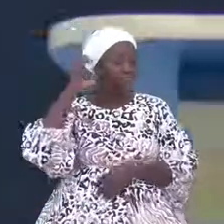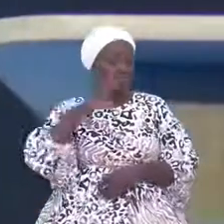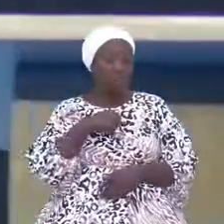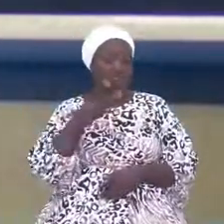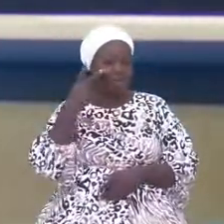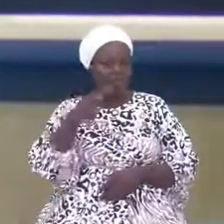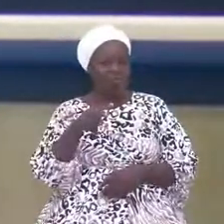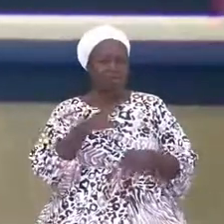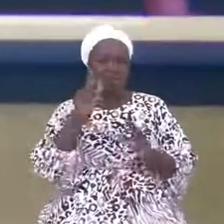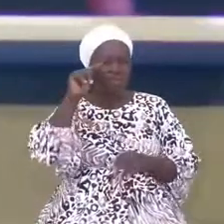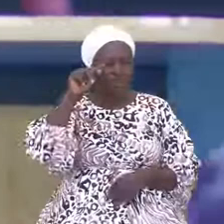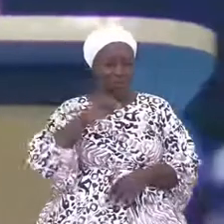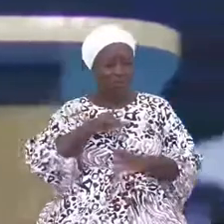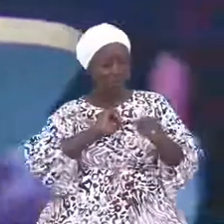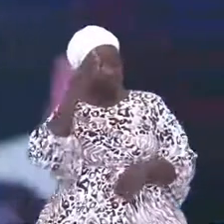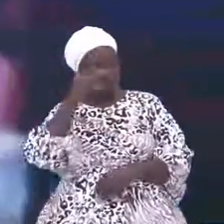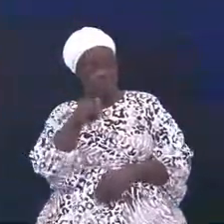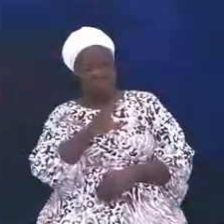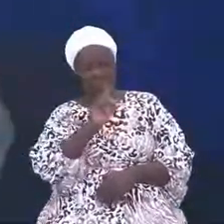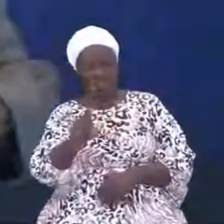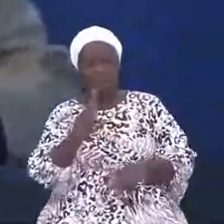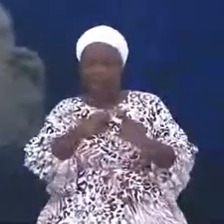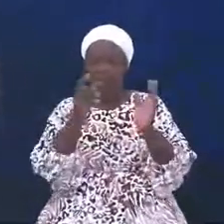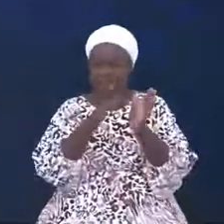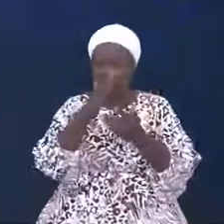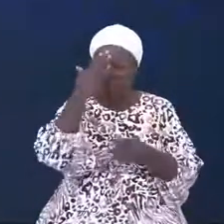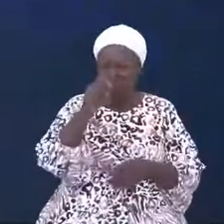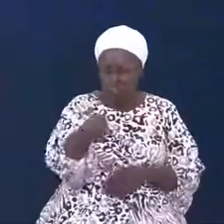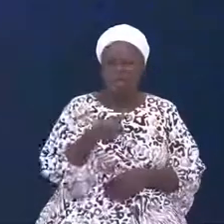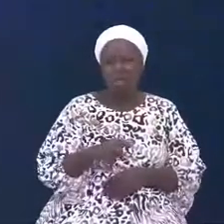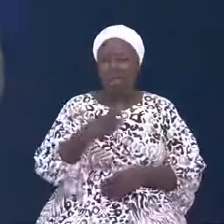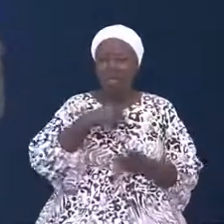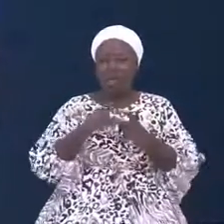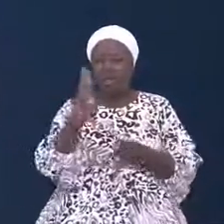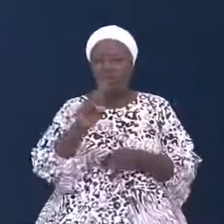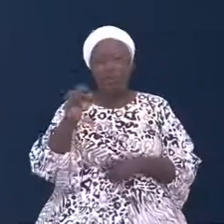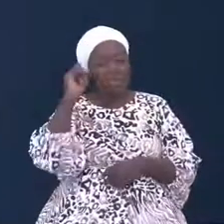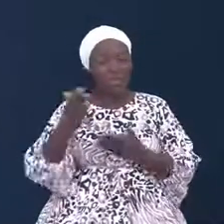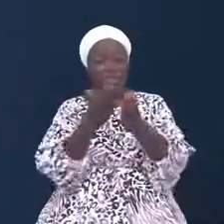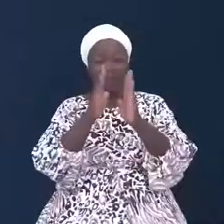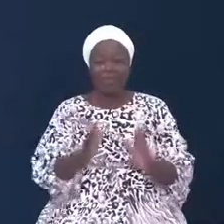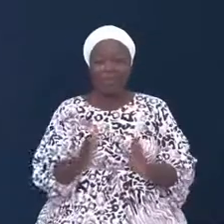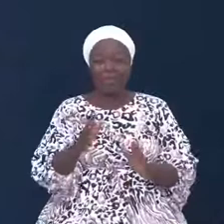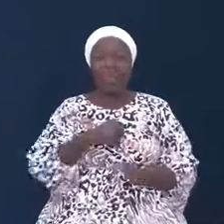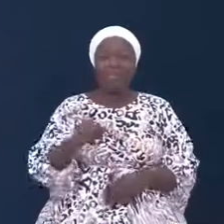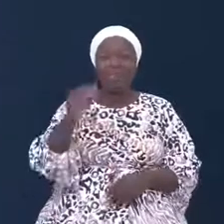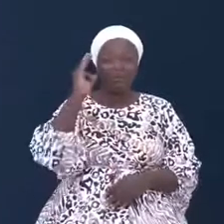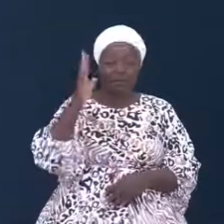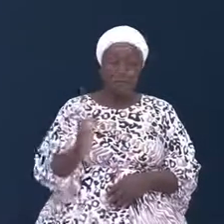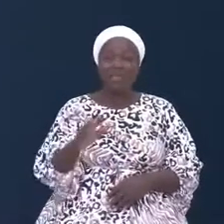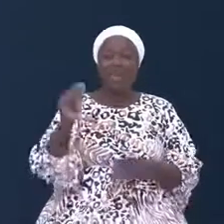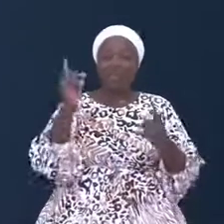Et tu es là-bas. À la radio, à la télévision. Est-ce que moi je te connais? Mais Jésus te connaît. Et